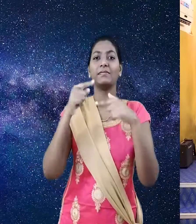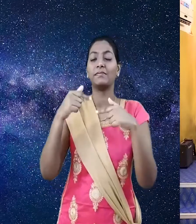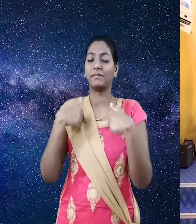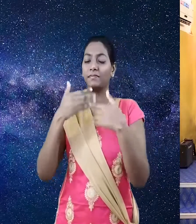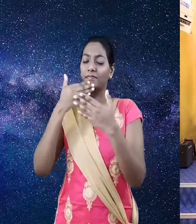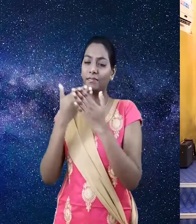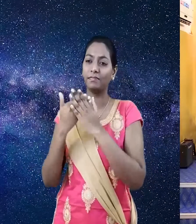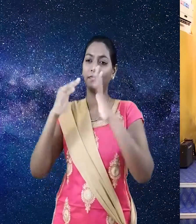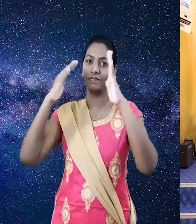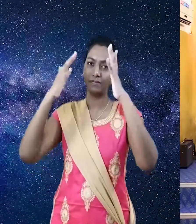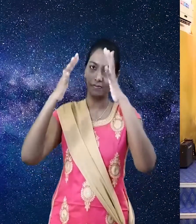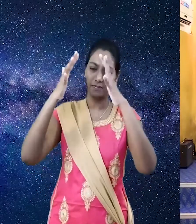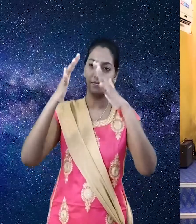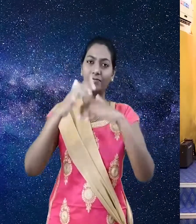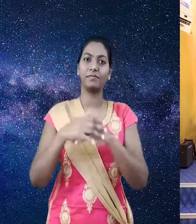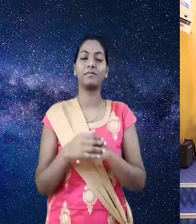करूं, तेरी स्तुति